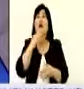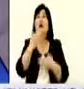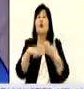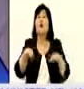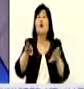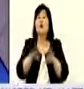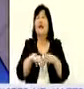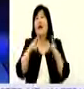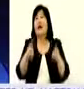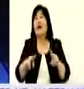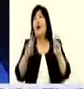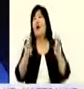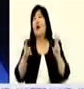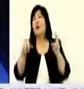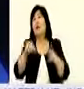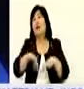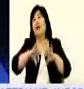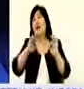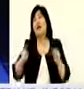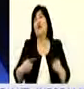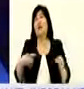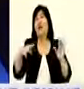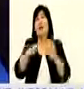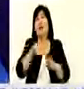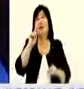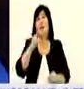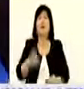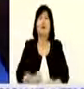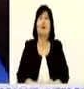сай ырғақты би көріністерін шеберлікпен біріктіре білген.